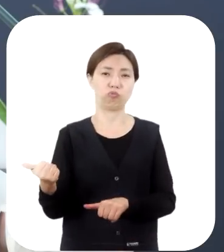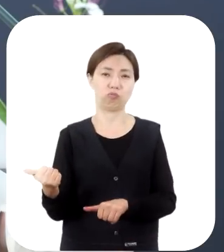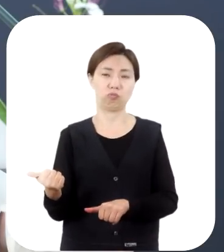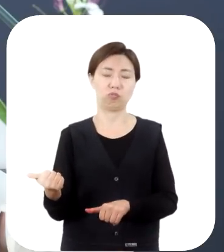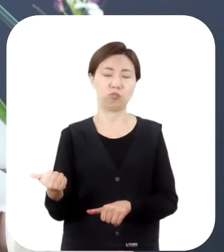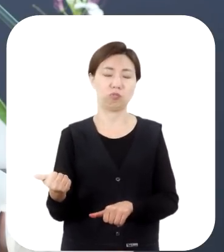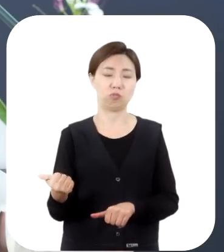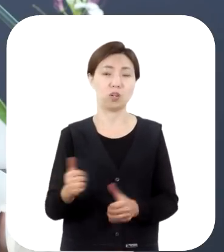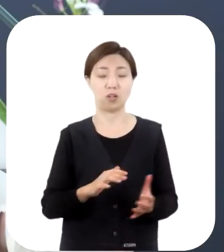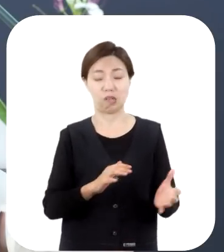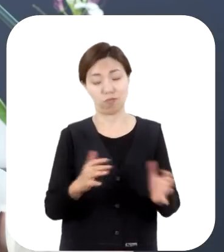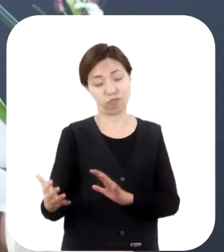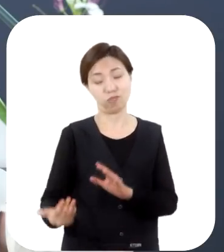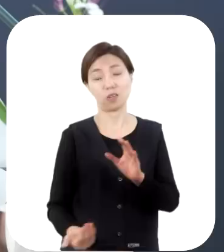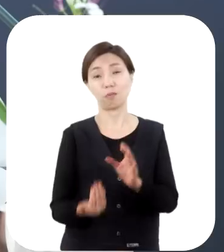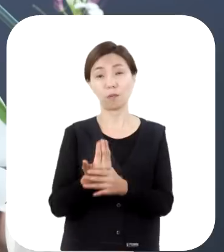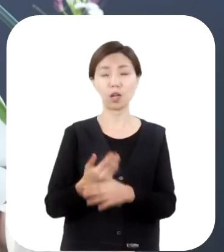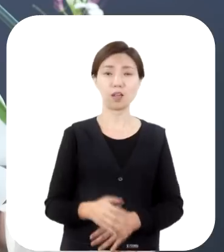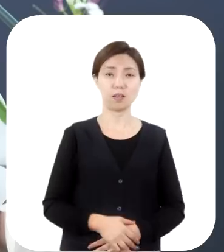발생하게 된다.